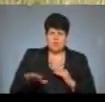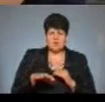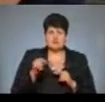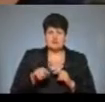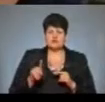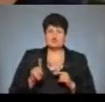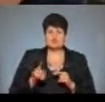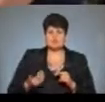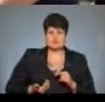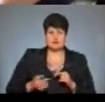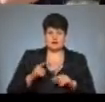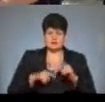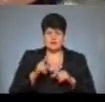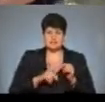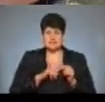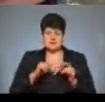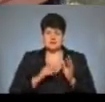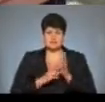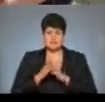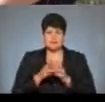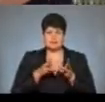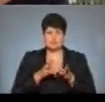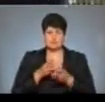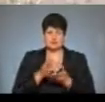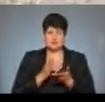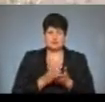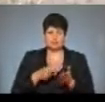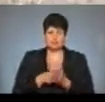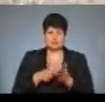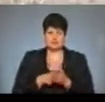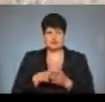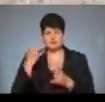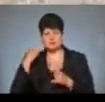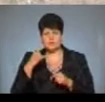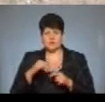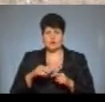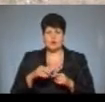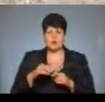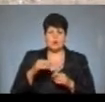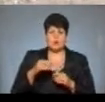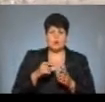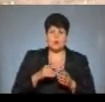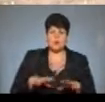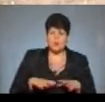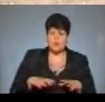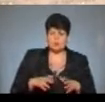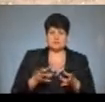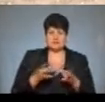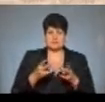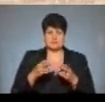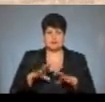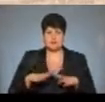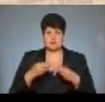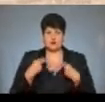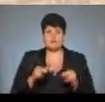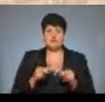живе родина. З власноруч вирощеного жита пекли хліб, годували худобу. Корів та коней, розповідає Людмила Мельничук, доведеться